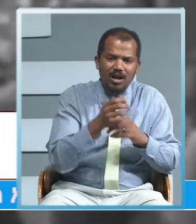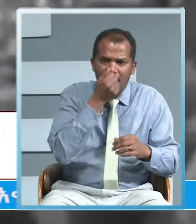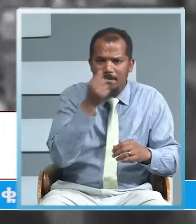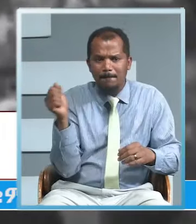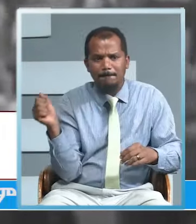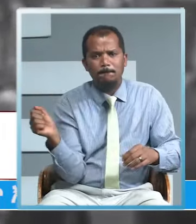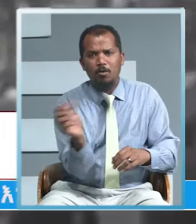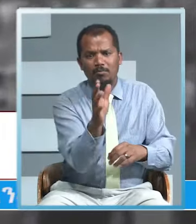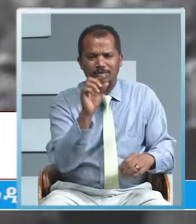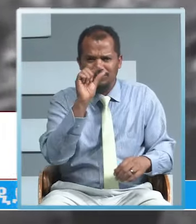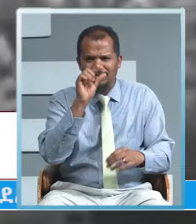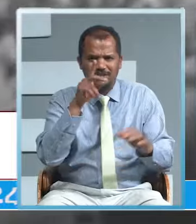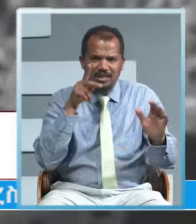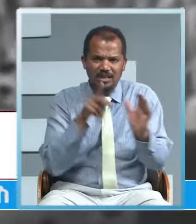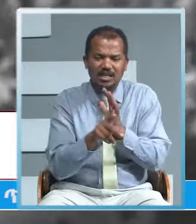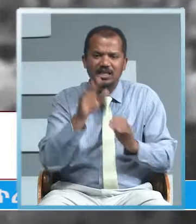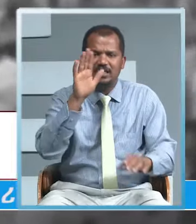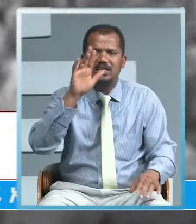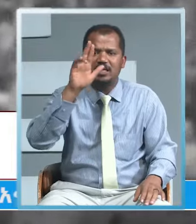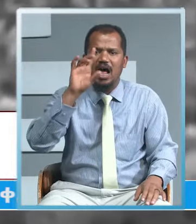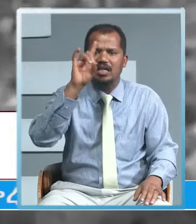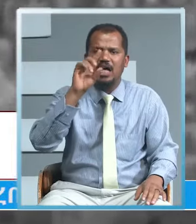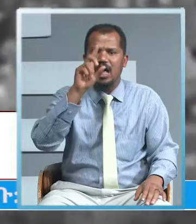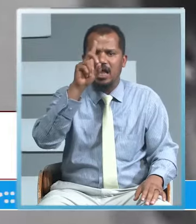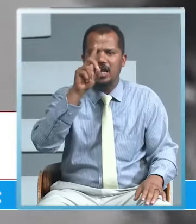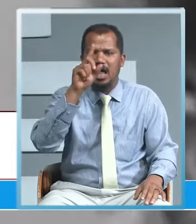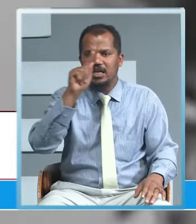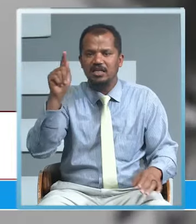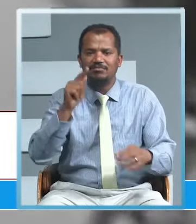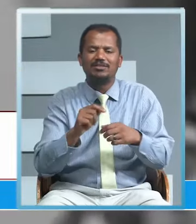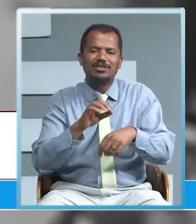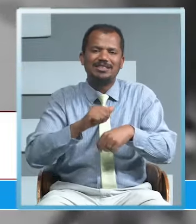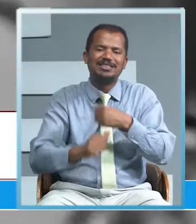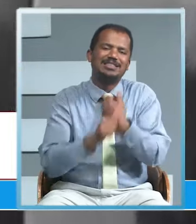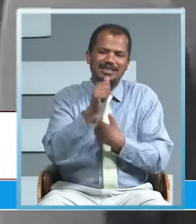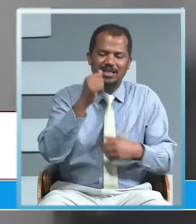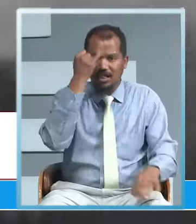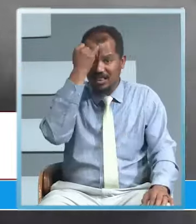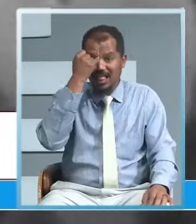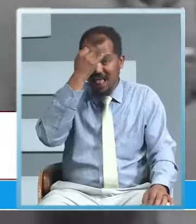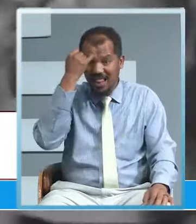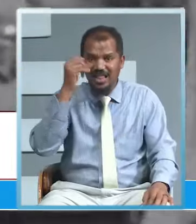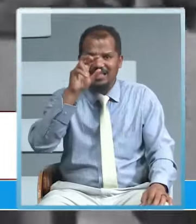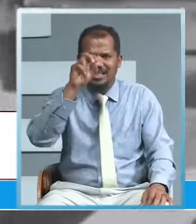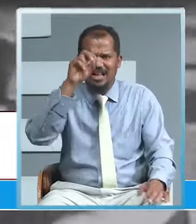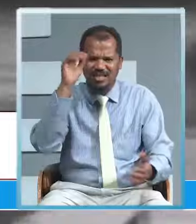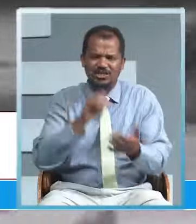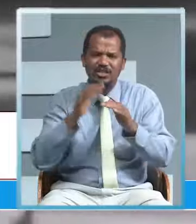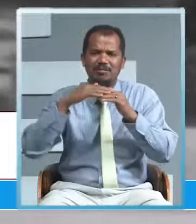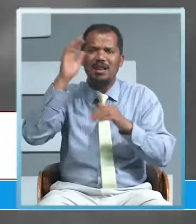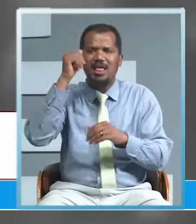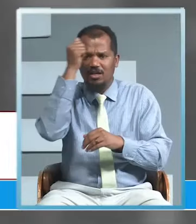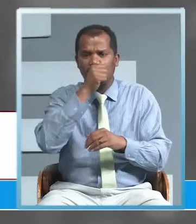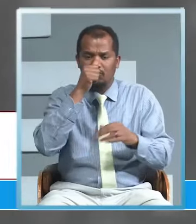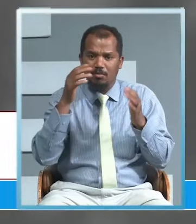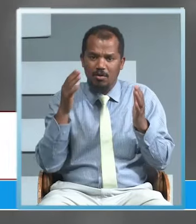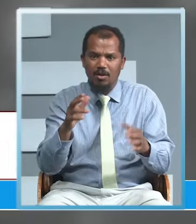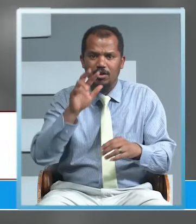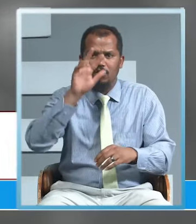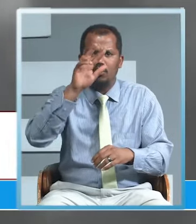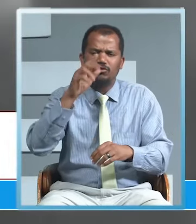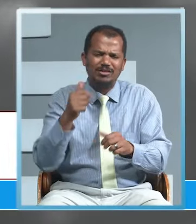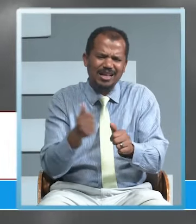ፈንጅ በመጣል ጥቂቶችን ገድለው ግራዚያኒ እንደማቆሰሉት። ይህንን ለመበቀል ፋሽስት ኢጣሊያ ከ30,000 በላይ ኢትዮጵያውያንን